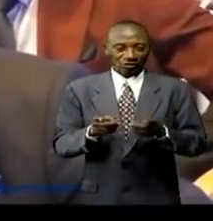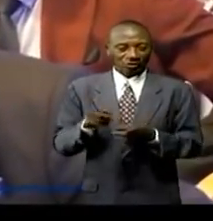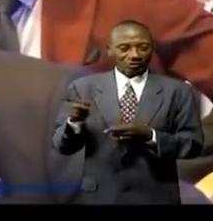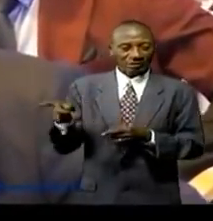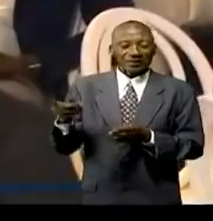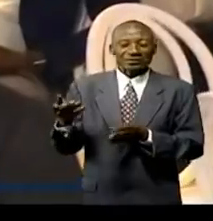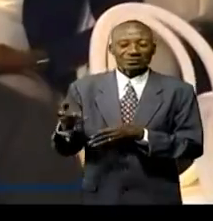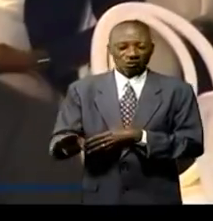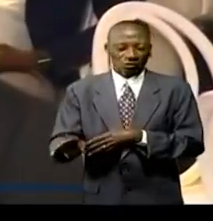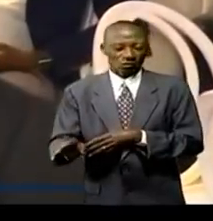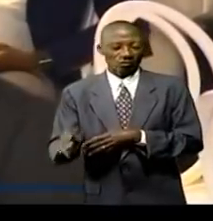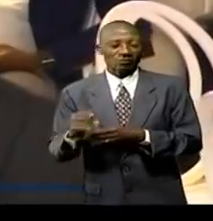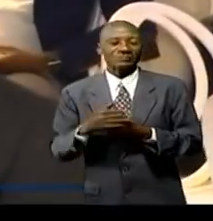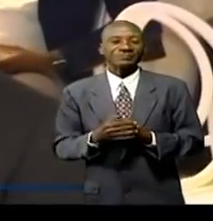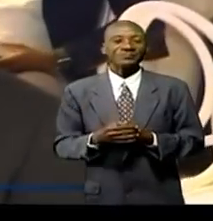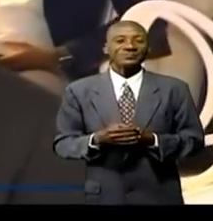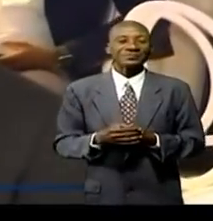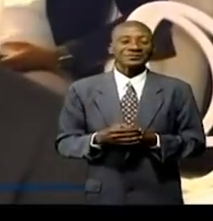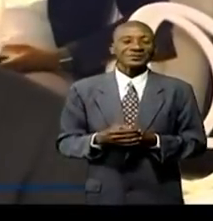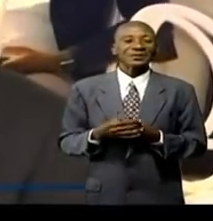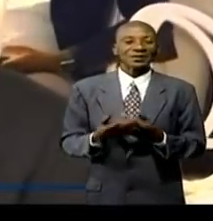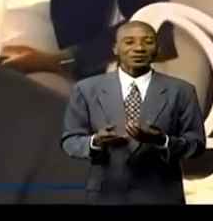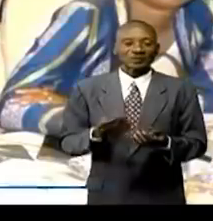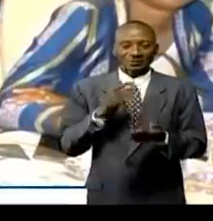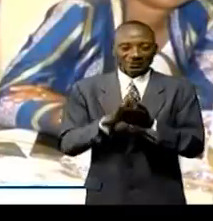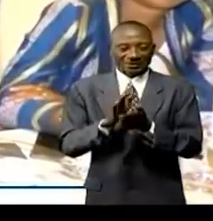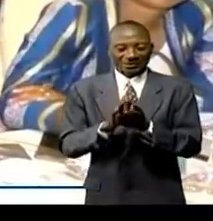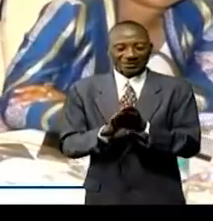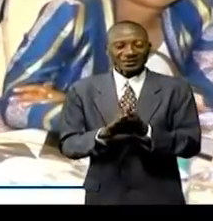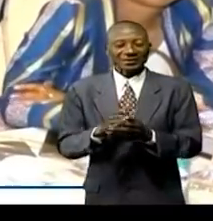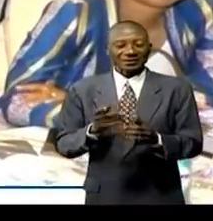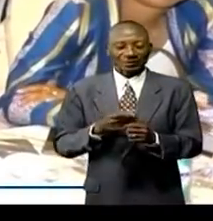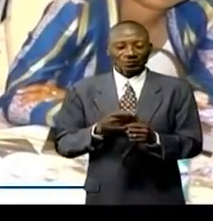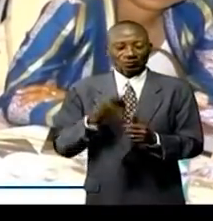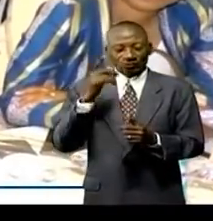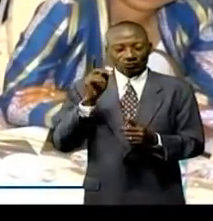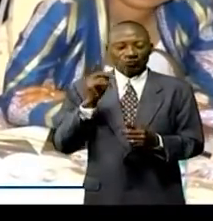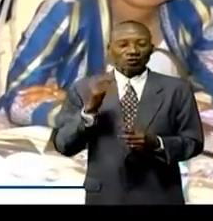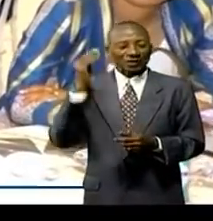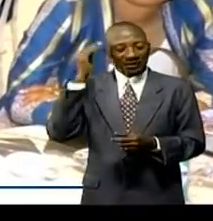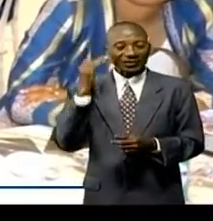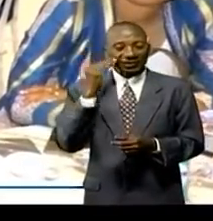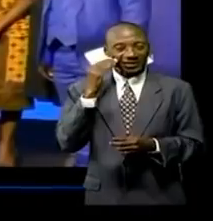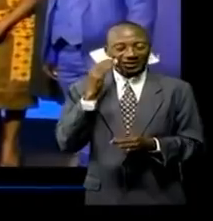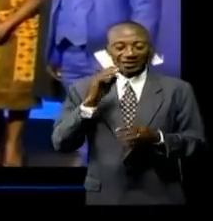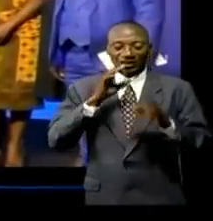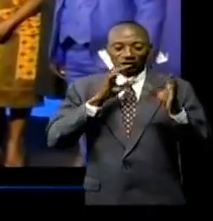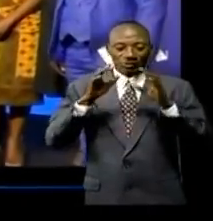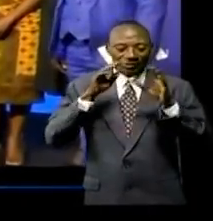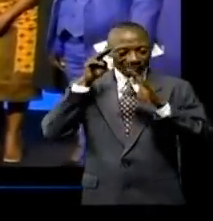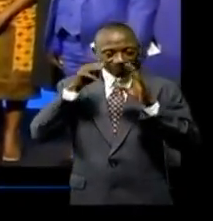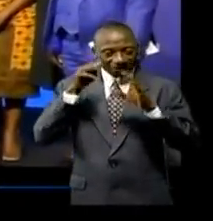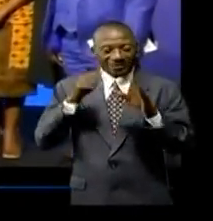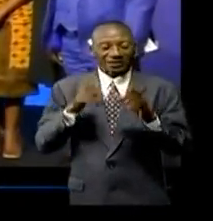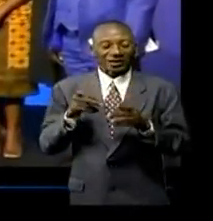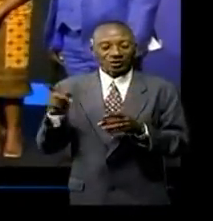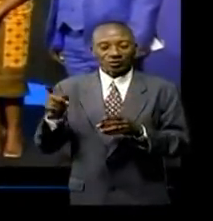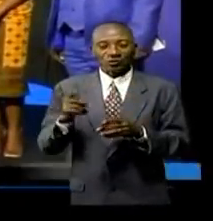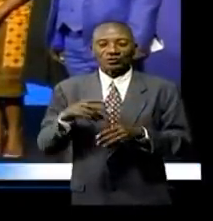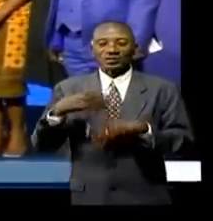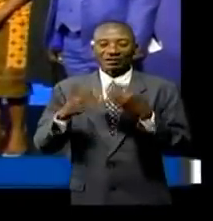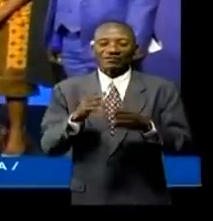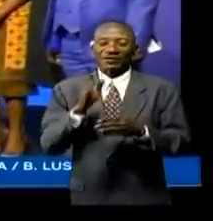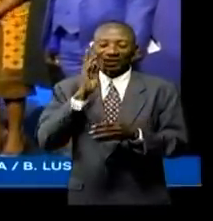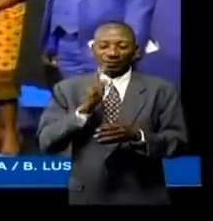de la Communication et Médias, Patrick Muyaya, qui en a assuré la coordination. Des photos des familles ont immortalisé